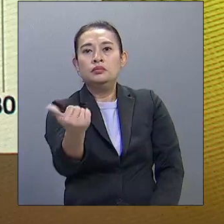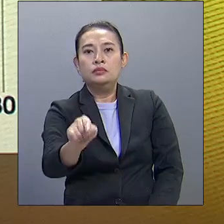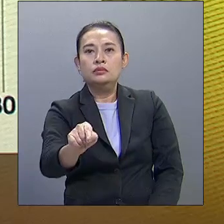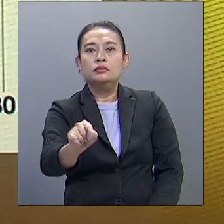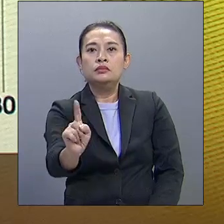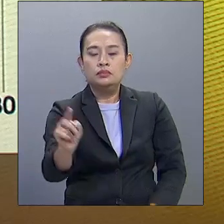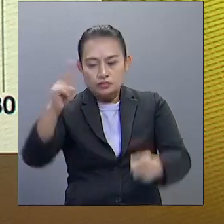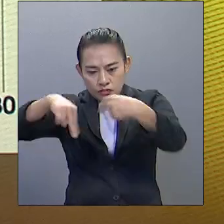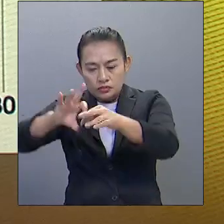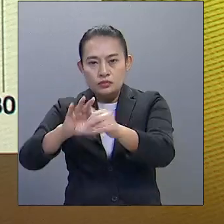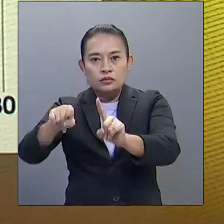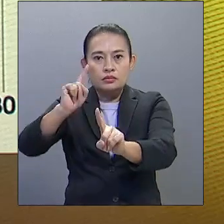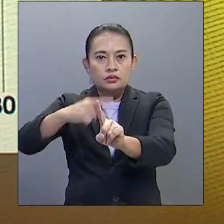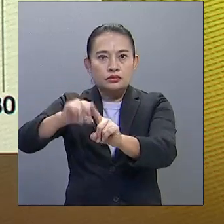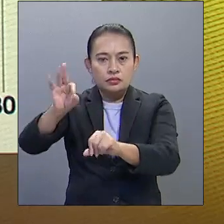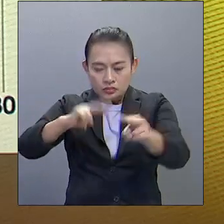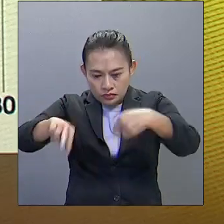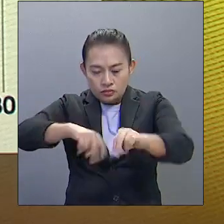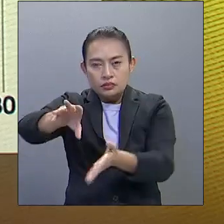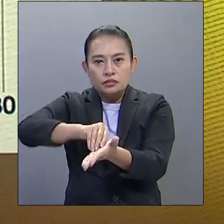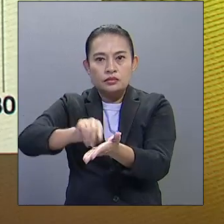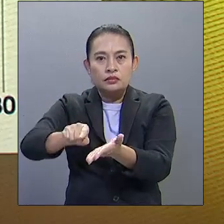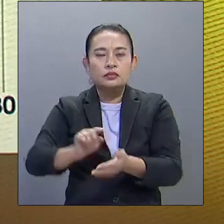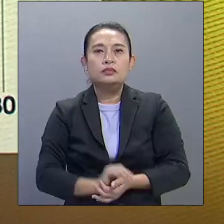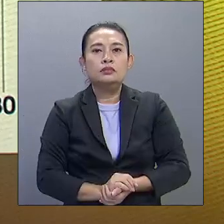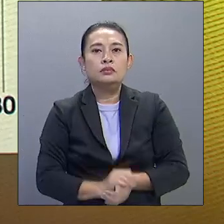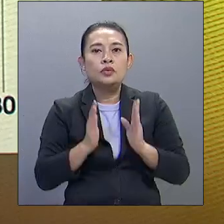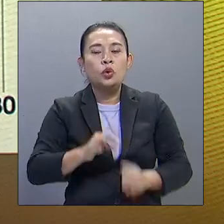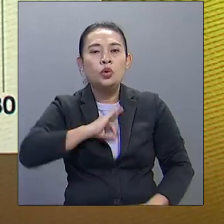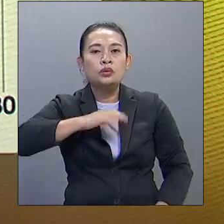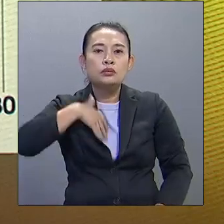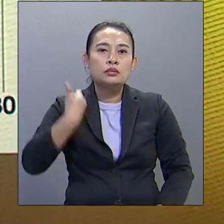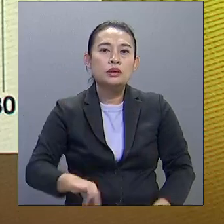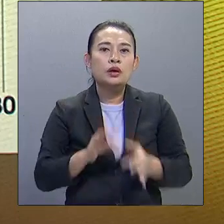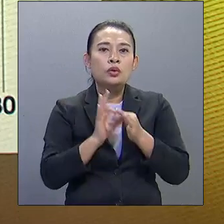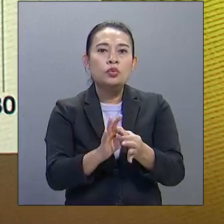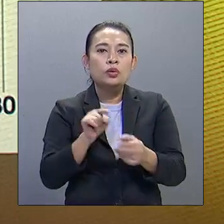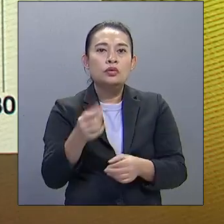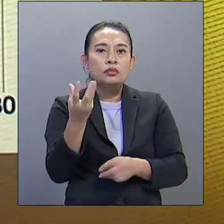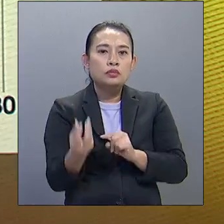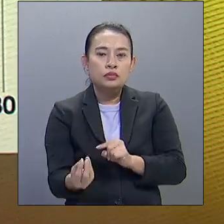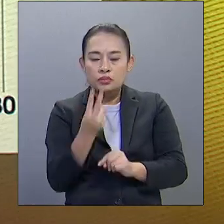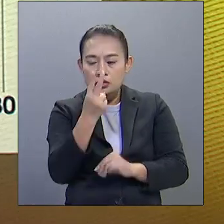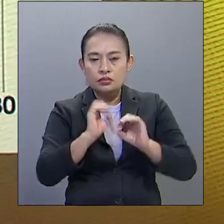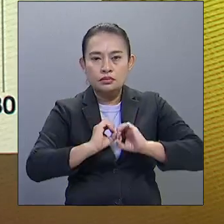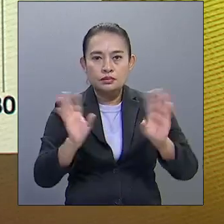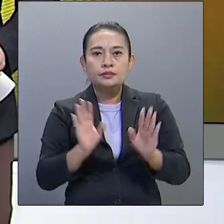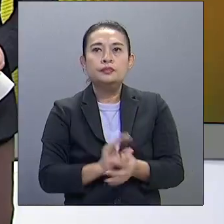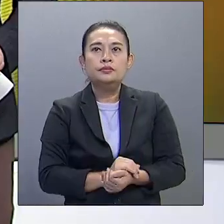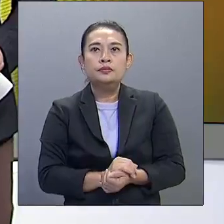ผลการสำรวจในเดือนกันยายนพบว่าคนที่มีความกังวลมากๆเนี่ยลดลงไปอย่างเห็นได้ชัดนะ